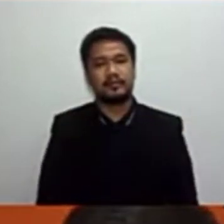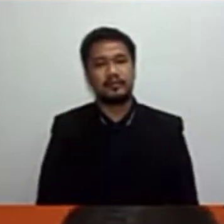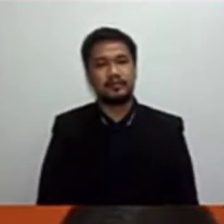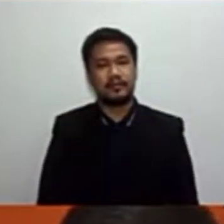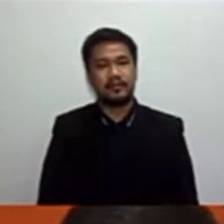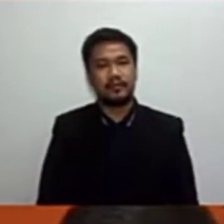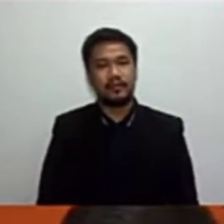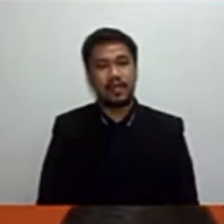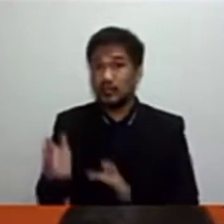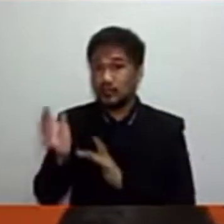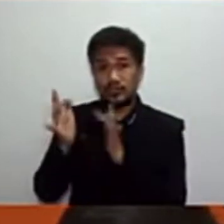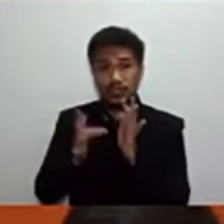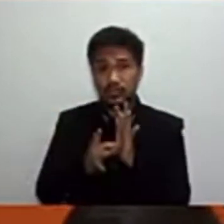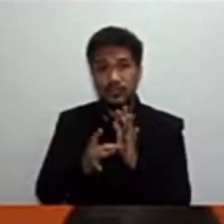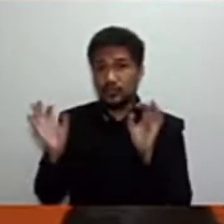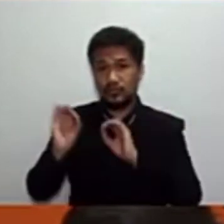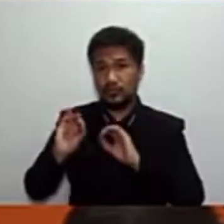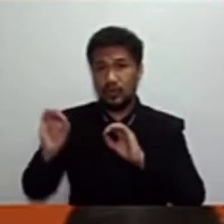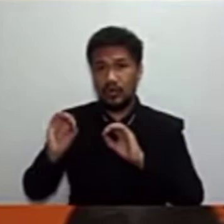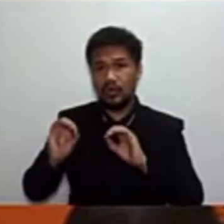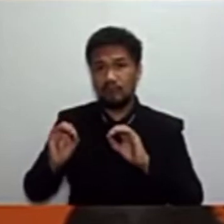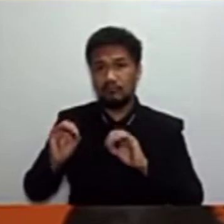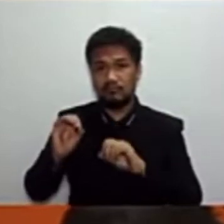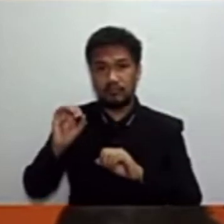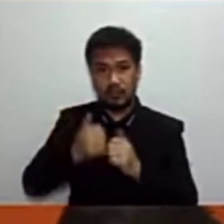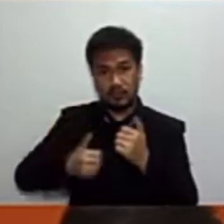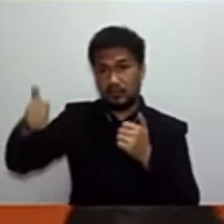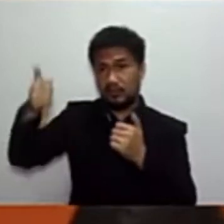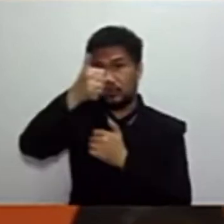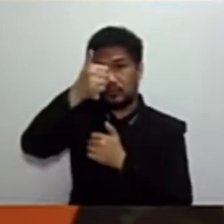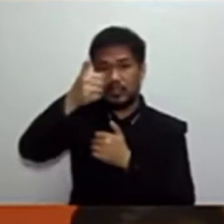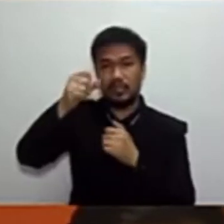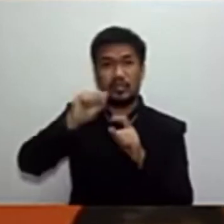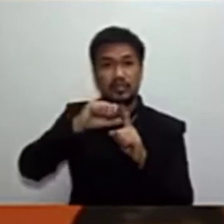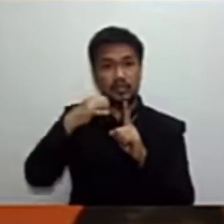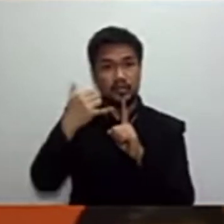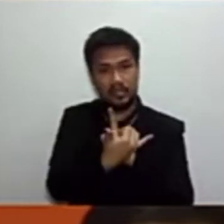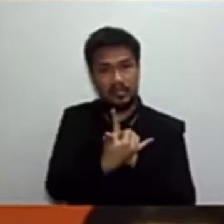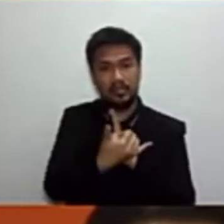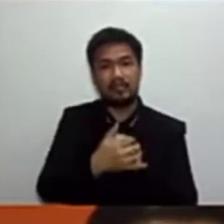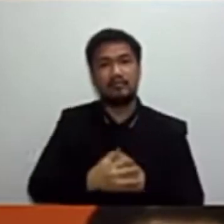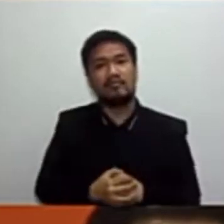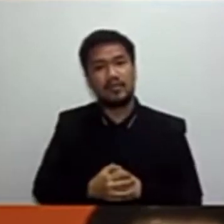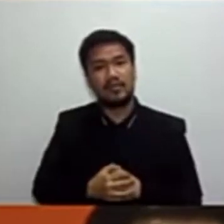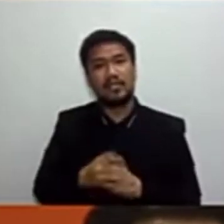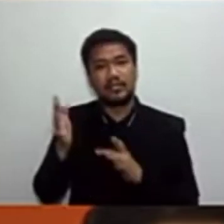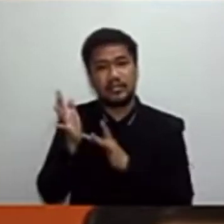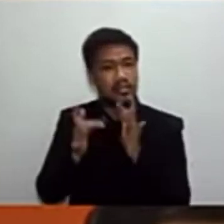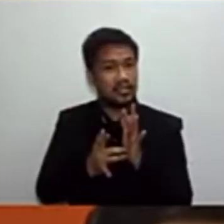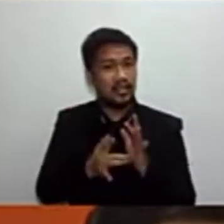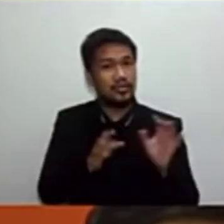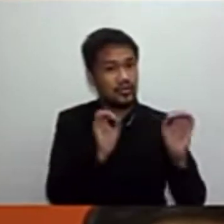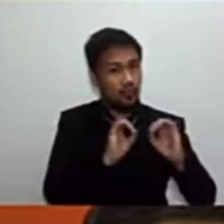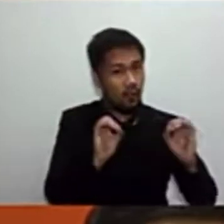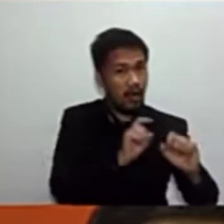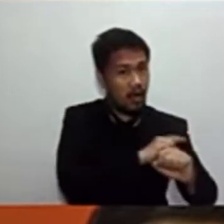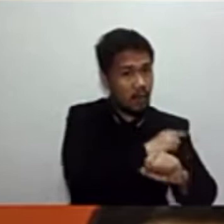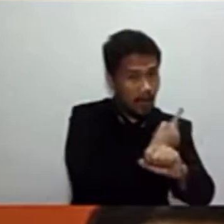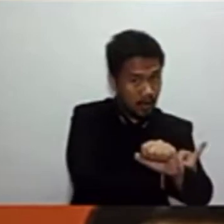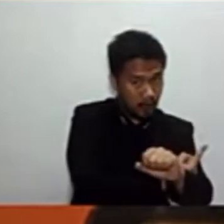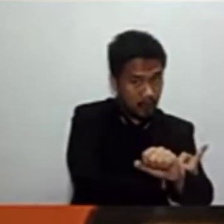siyang mataas na posisyon sa lipunan. Wala siyang kapangyarihan.